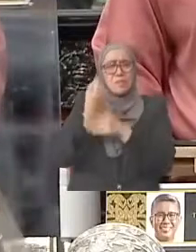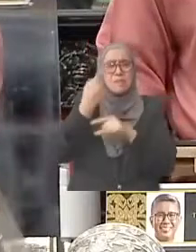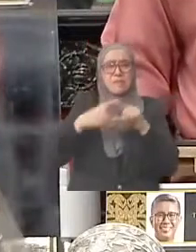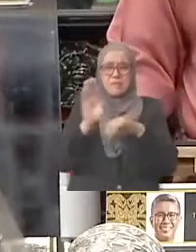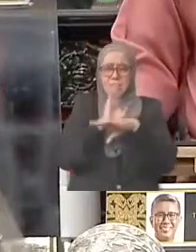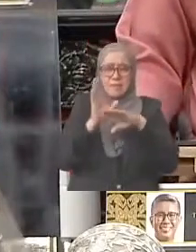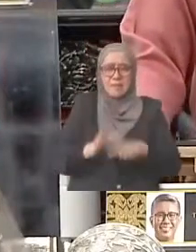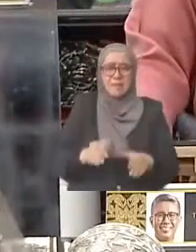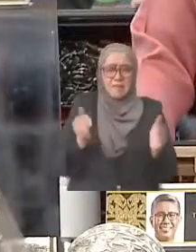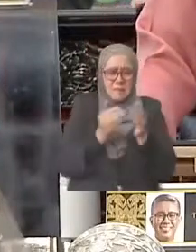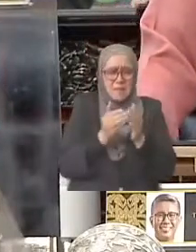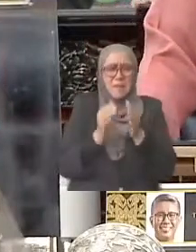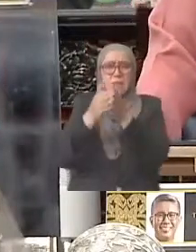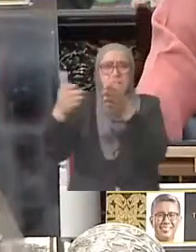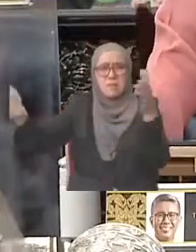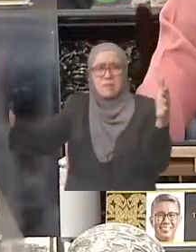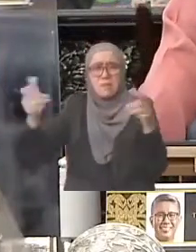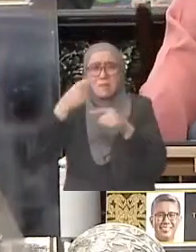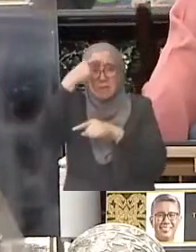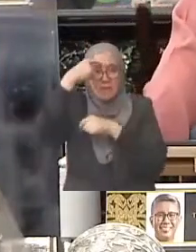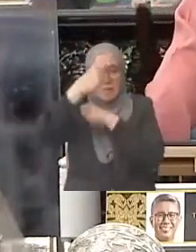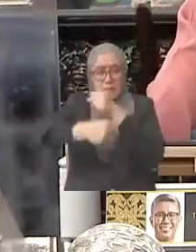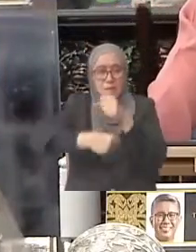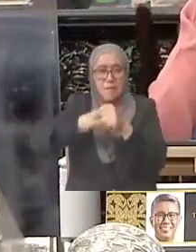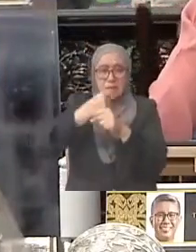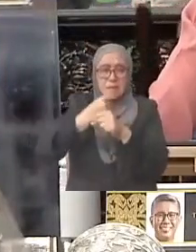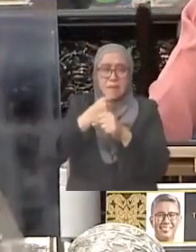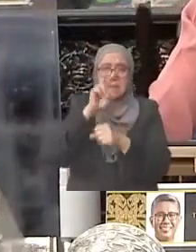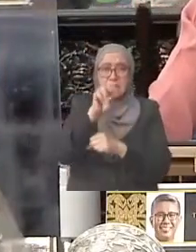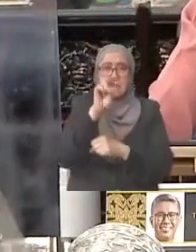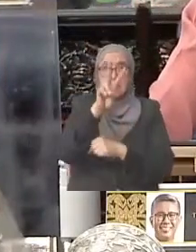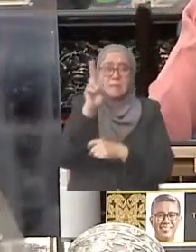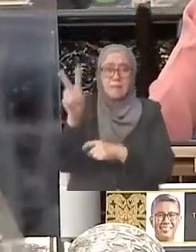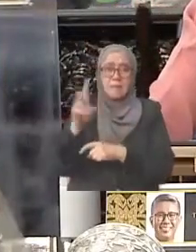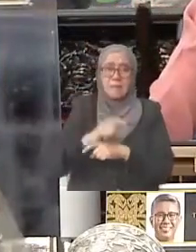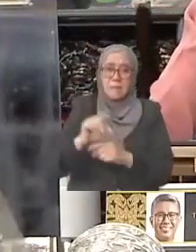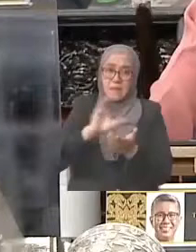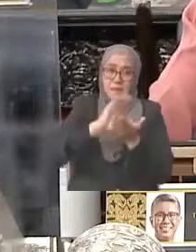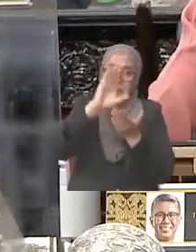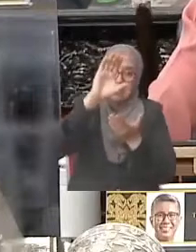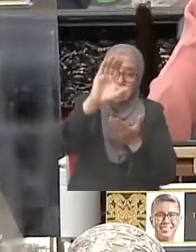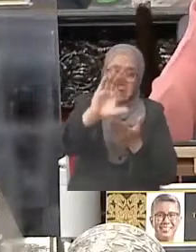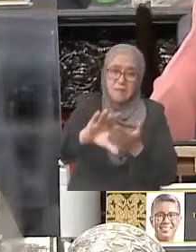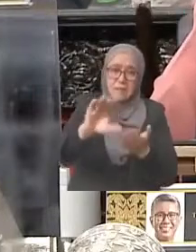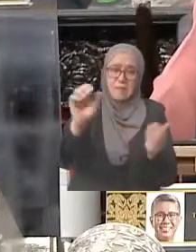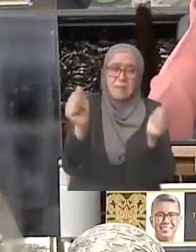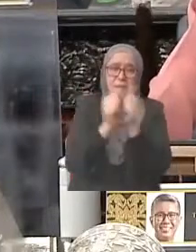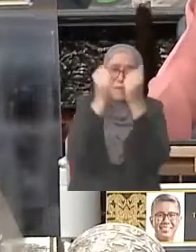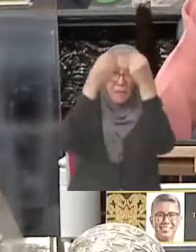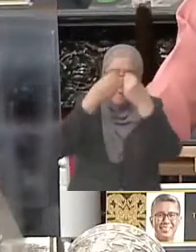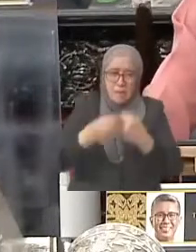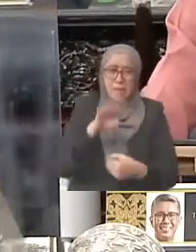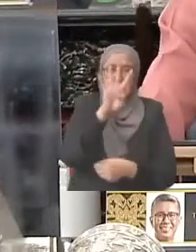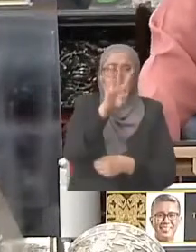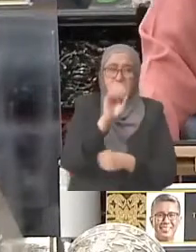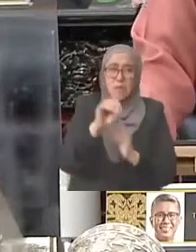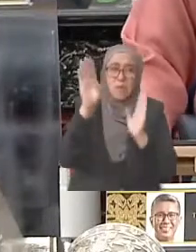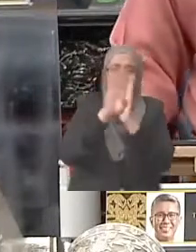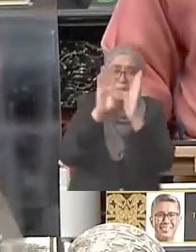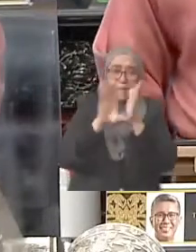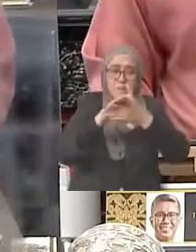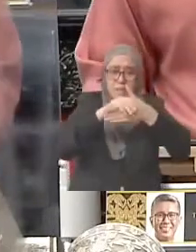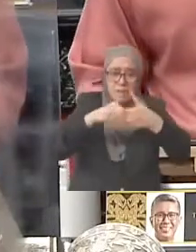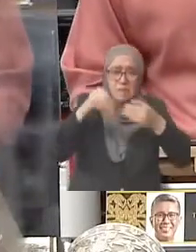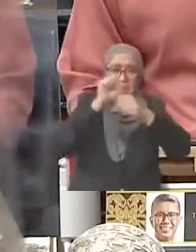Tahun 2022 PKG pembiayaan dengan nilai keseluruhan berjumlah 40 bilineage disediakan